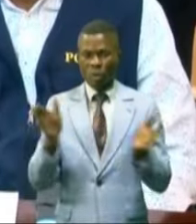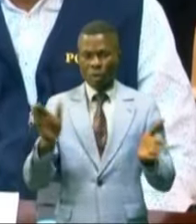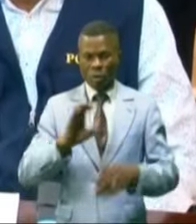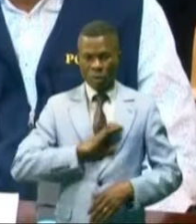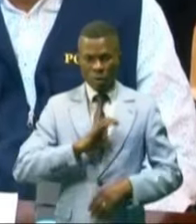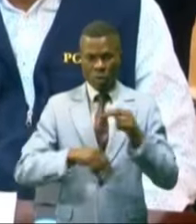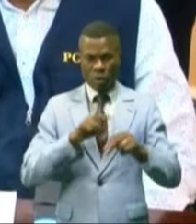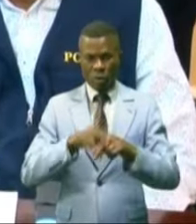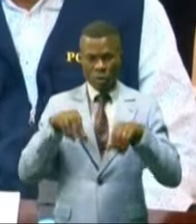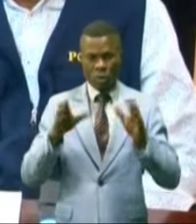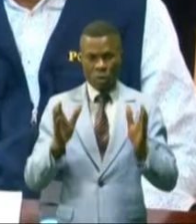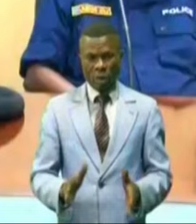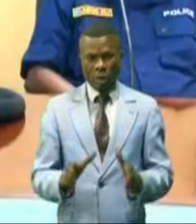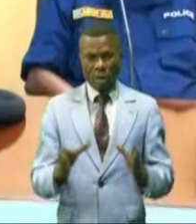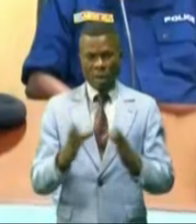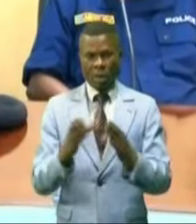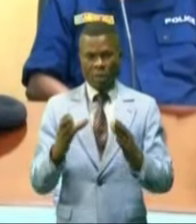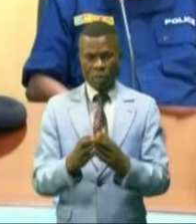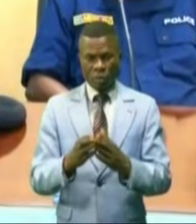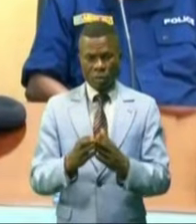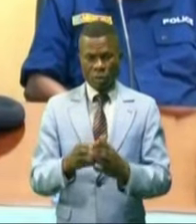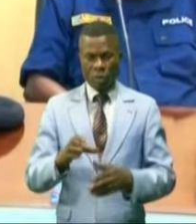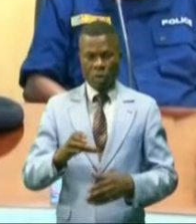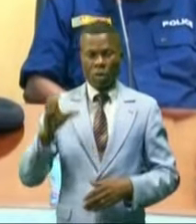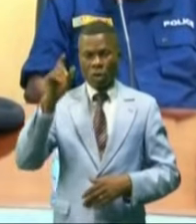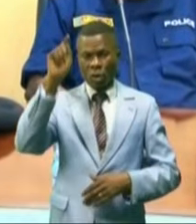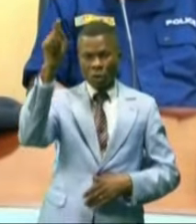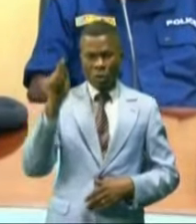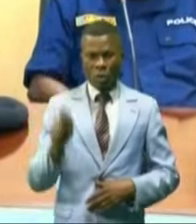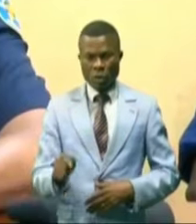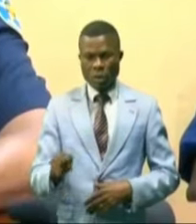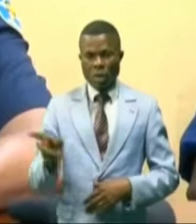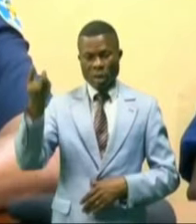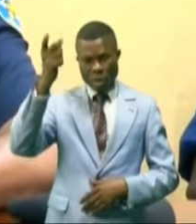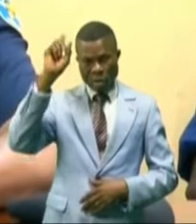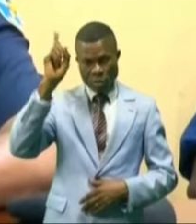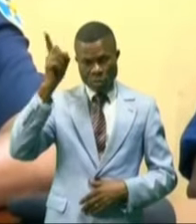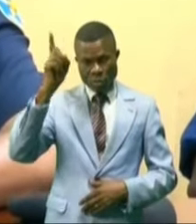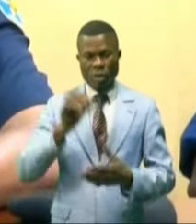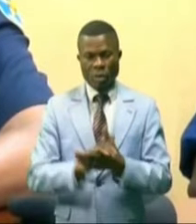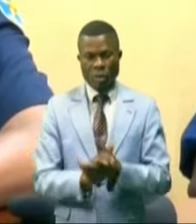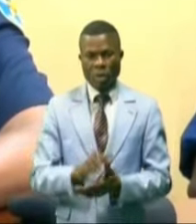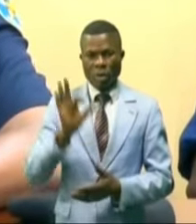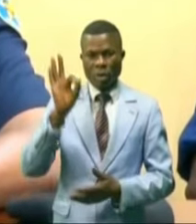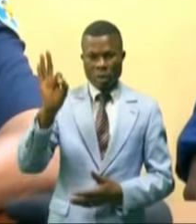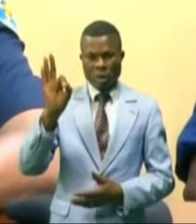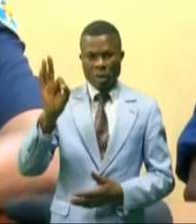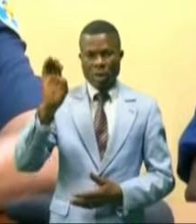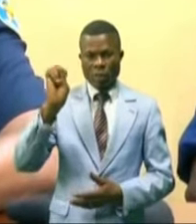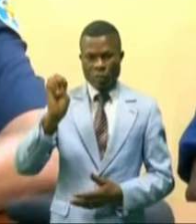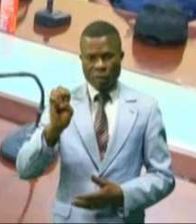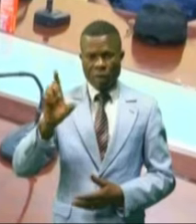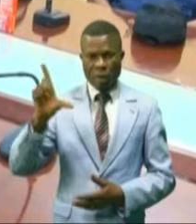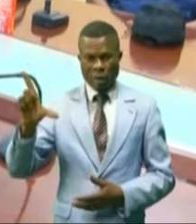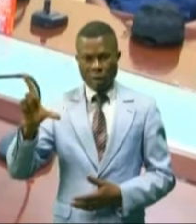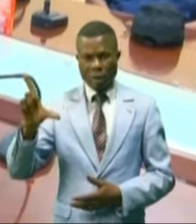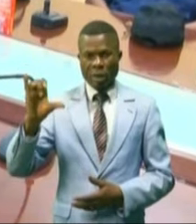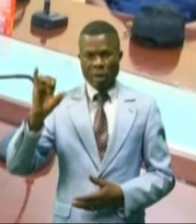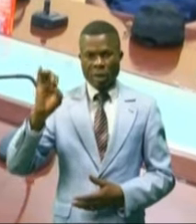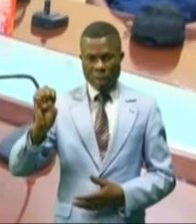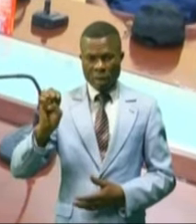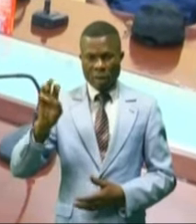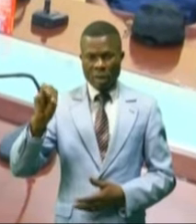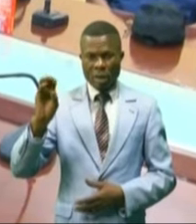la police nationale congolaise, le commissaire divisionnaire principal Philemon Patience Mouchidiave et l'officier